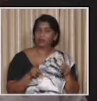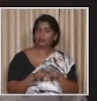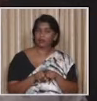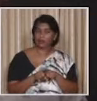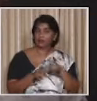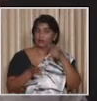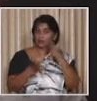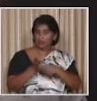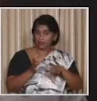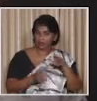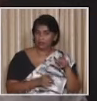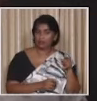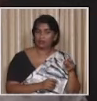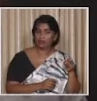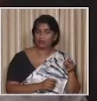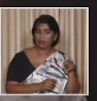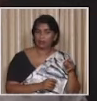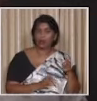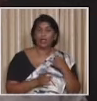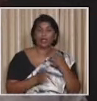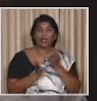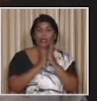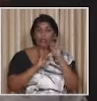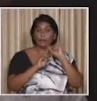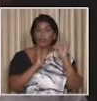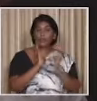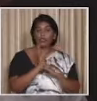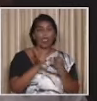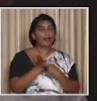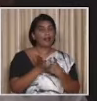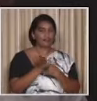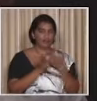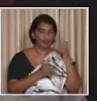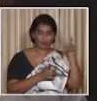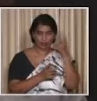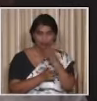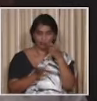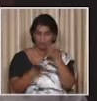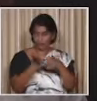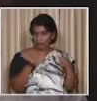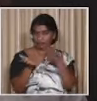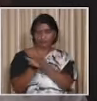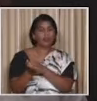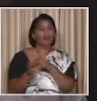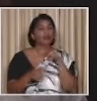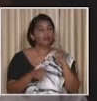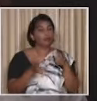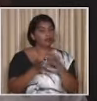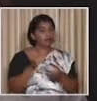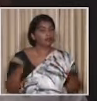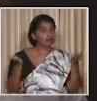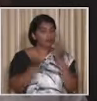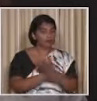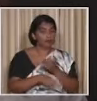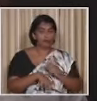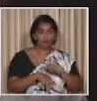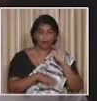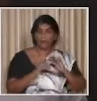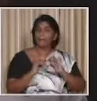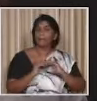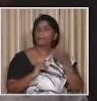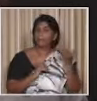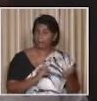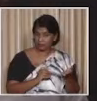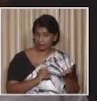මේක අත්සන් තියලා තියෙනවා රජීව් ගාන්ධි ඉන්දියානු අගමැතිවරයාත්. දැන් මේ ගිවිසුම අත්සන් කරන අවස්ථාවෙන්